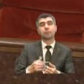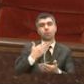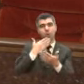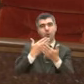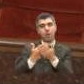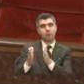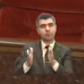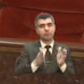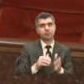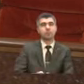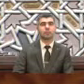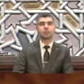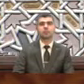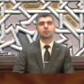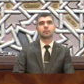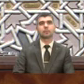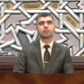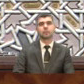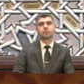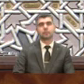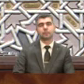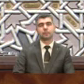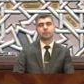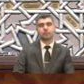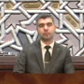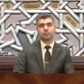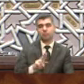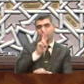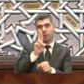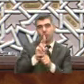الوزير. تعقيب السيد النائب، تفضلوا.